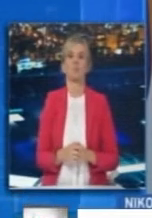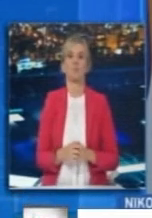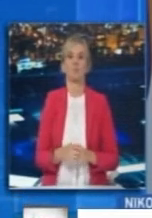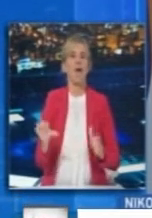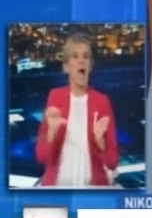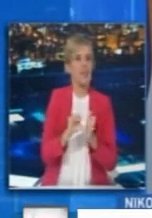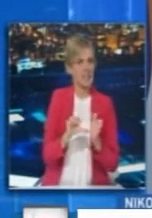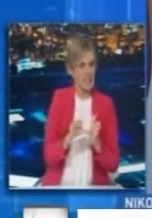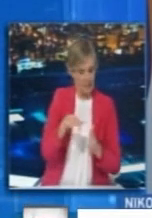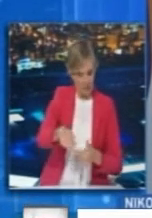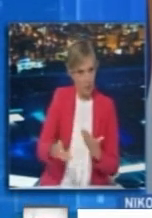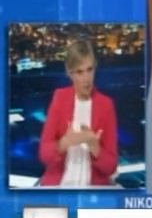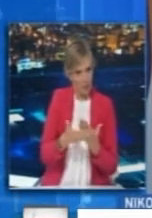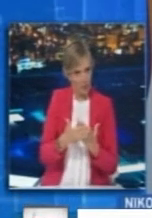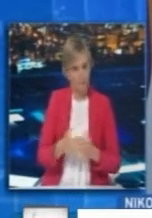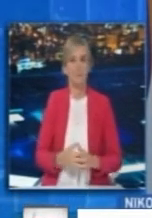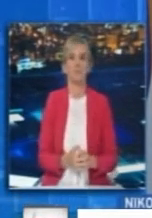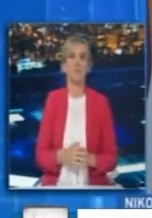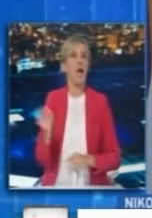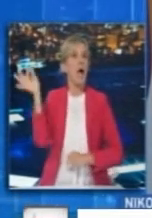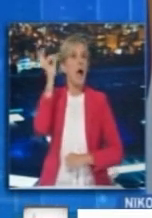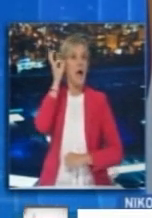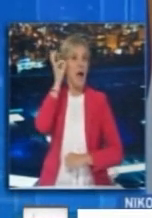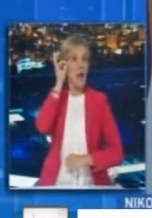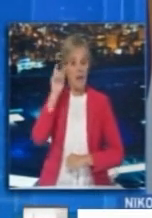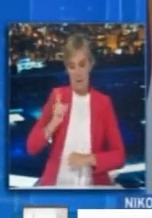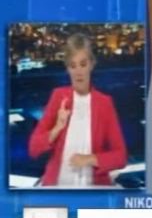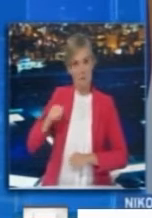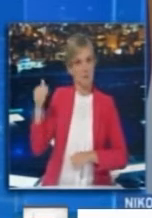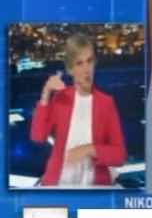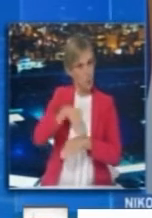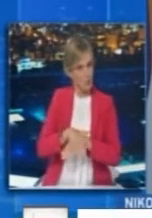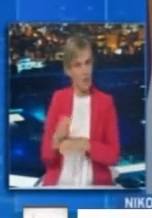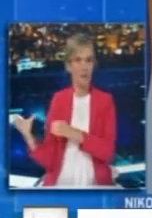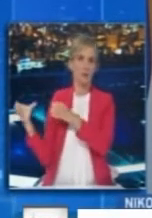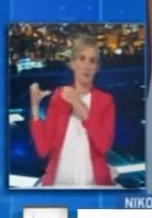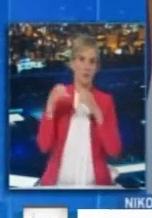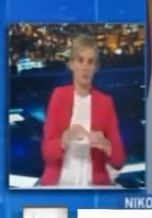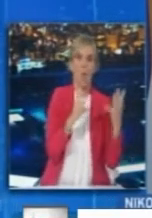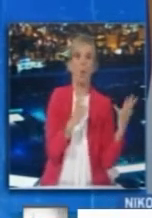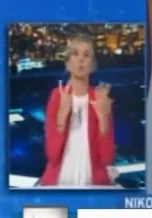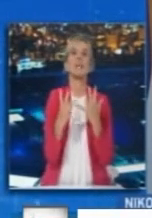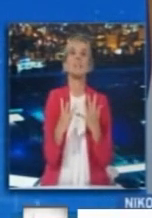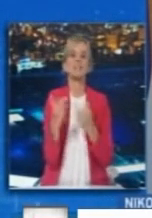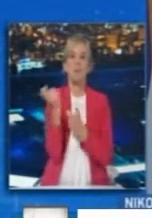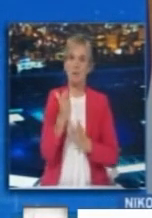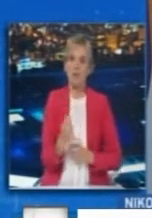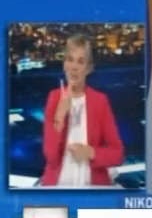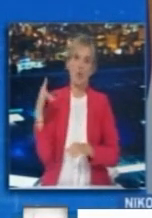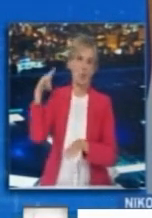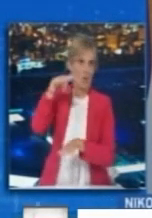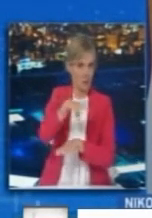Αττικής και 2 αεροσκάφη στην Κρήτη. Από τη Γαλλία, αναμένονται το βράδυ 83 πυροσβέστες και 2 αεροσκάφη. Από τη Σουηδία, 2